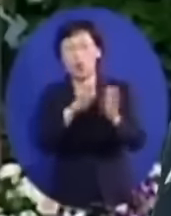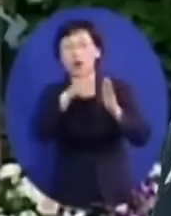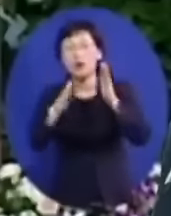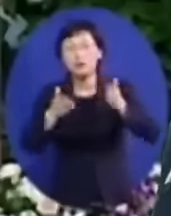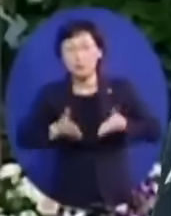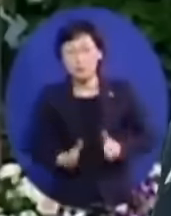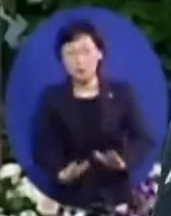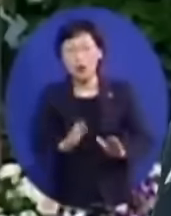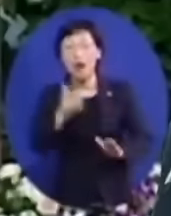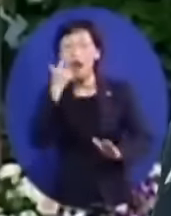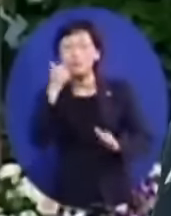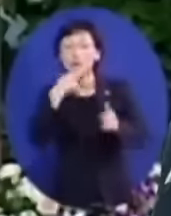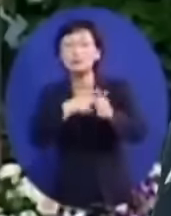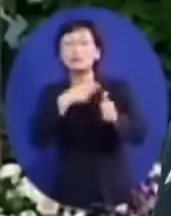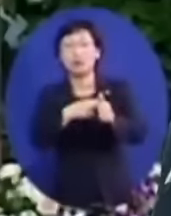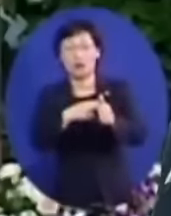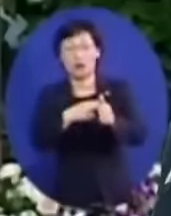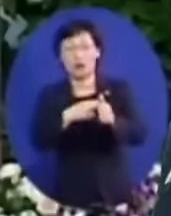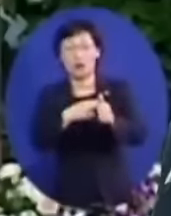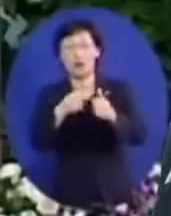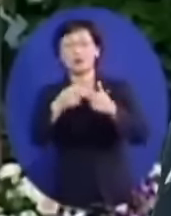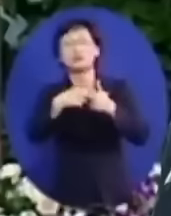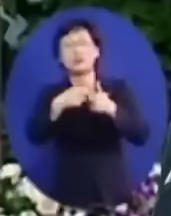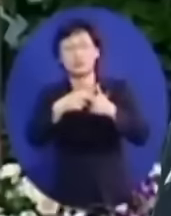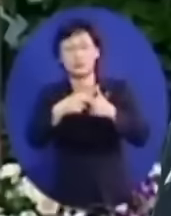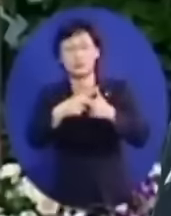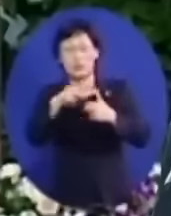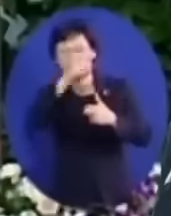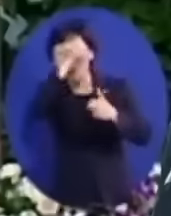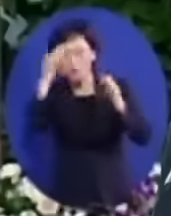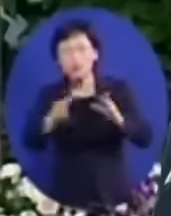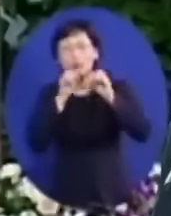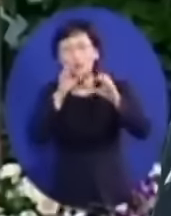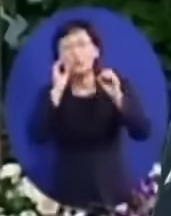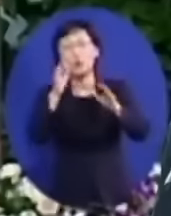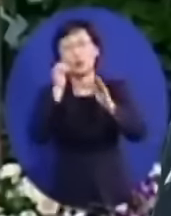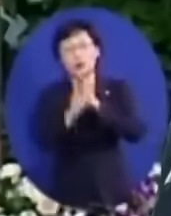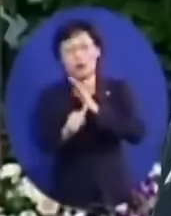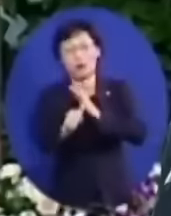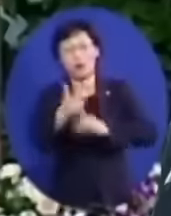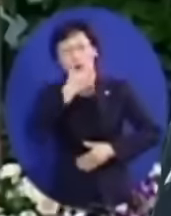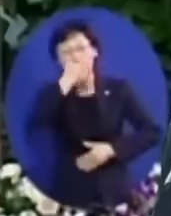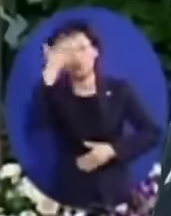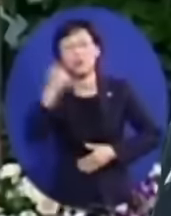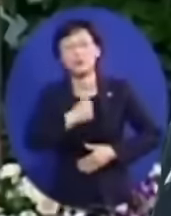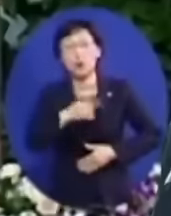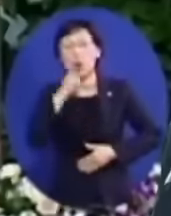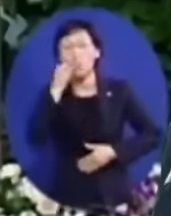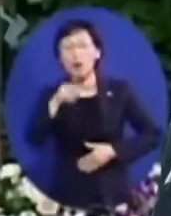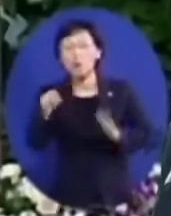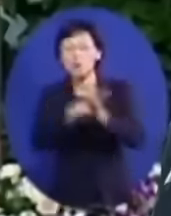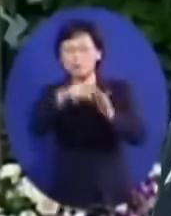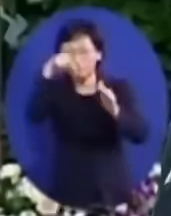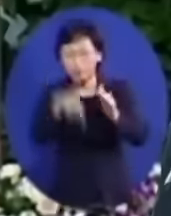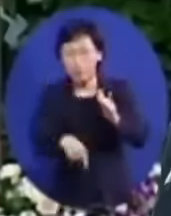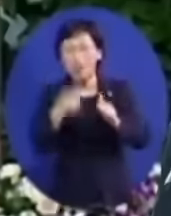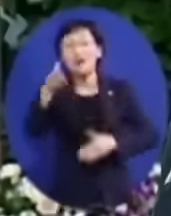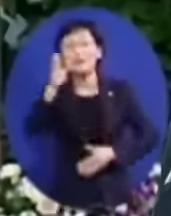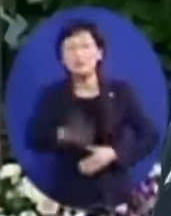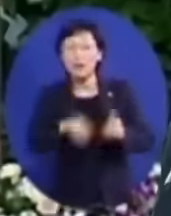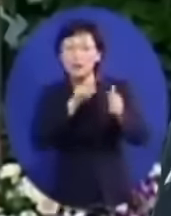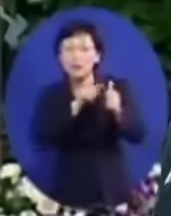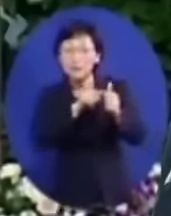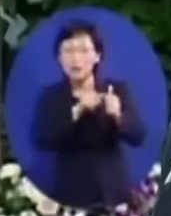평생 선교사가 될 꿈을 꾸고 있었던 것입니다. 어머니는 신앙심이 아주 깊었습니다. 그러나 헤밍웨이는